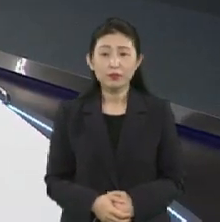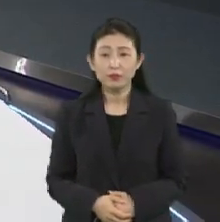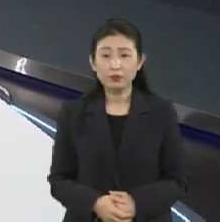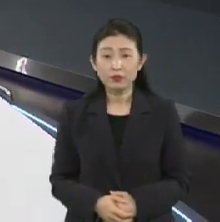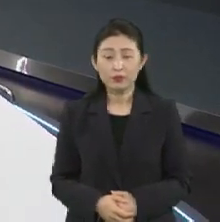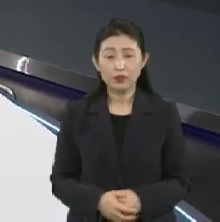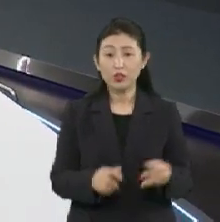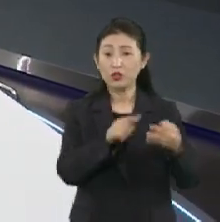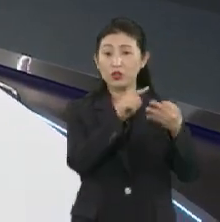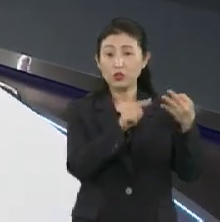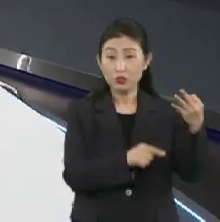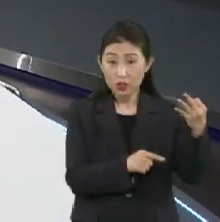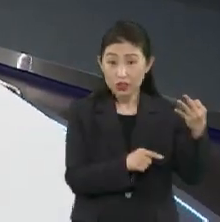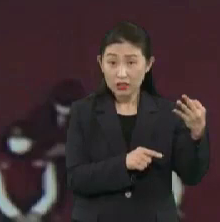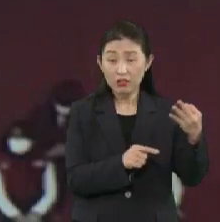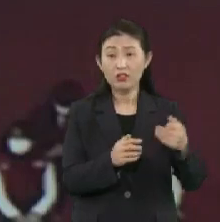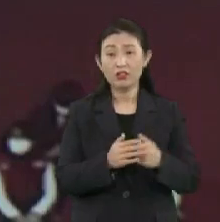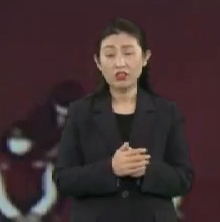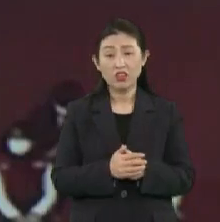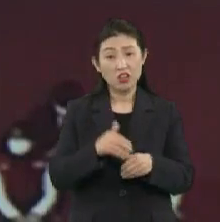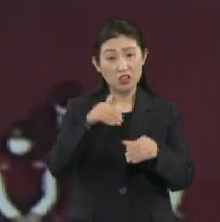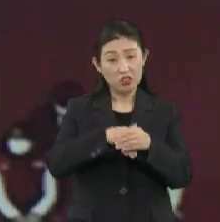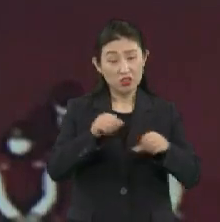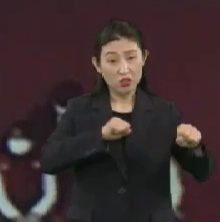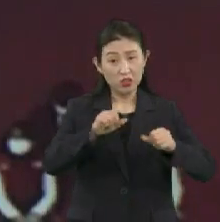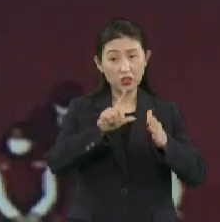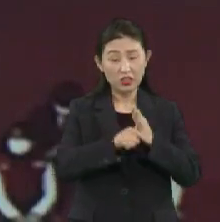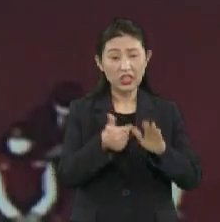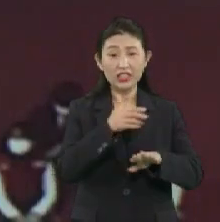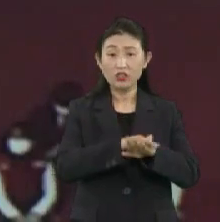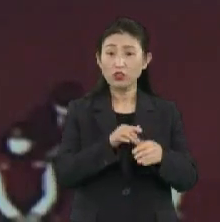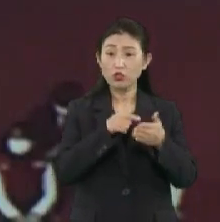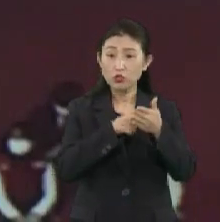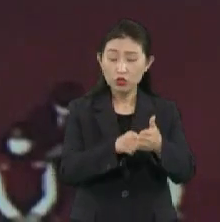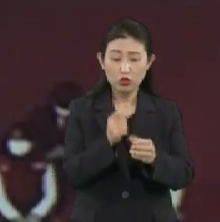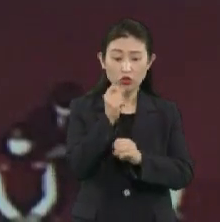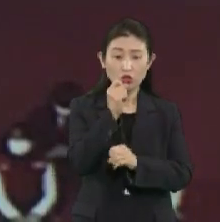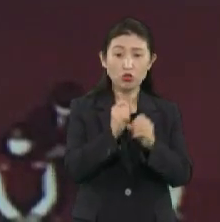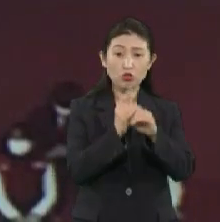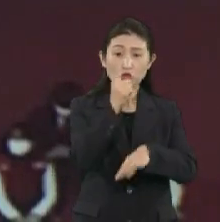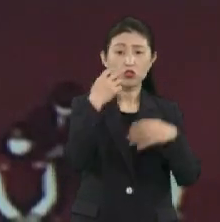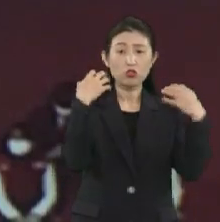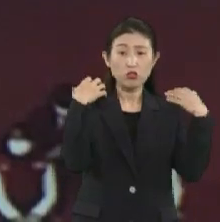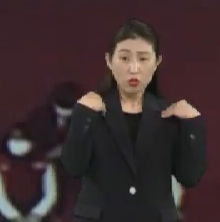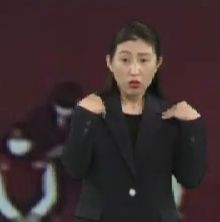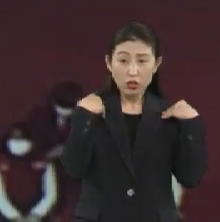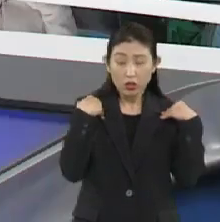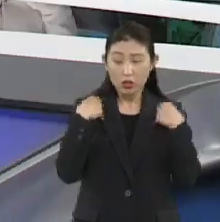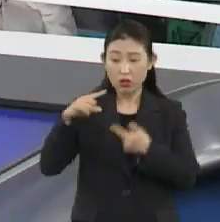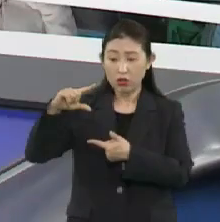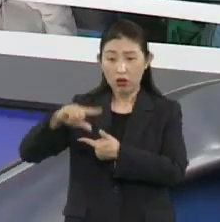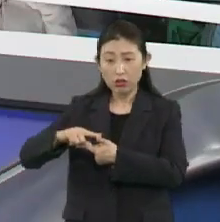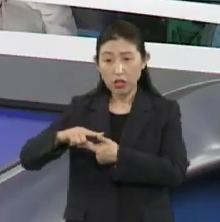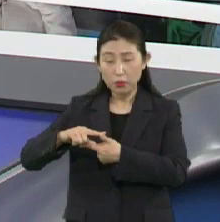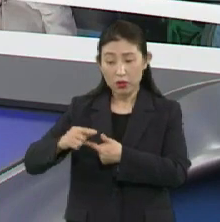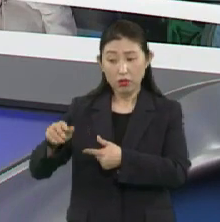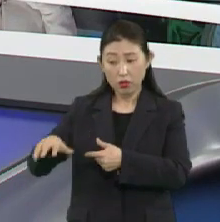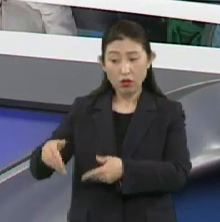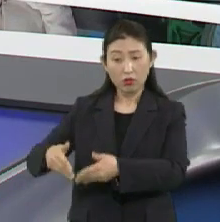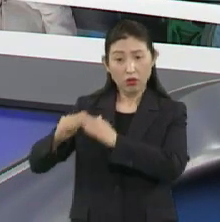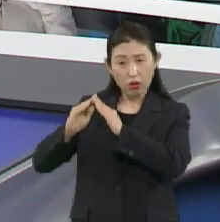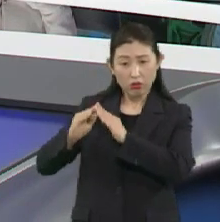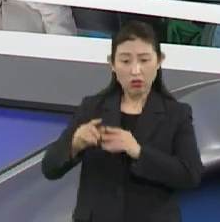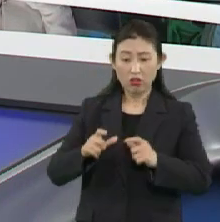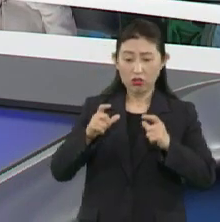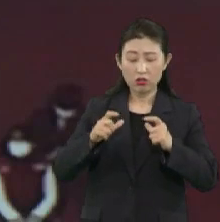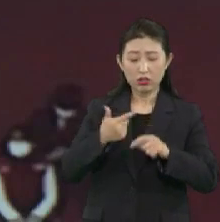거기에서 윤석열 대통령 당선인은 선거운동 초기 대전시가 추진 중이던 우주청을 경남에 설치하겠다고 약속해 지역 여론이 크게